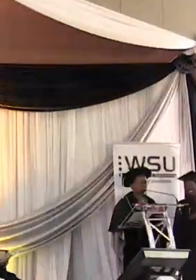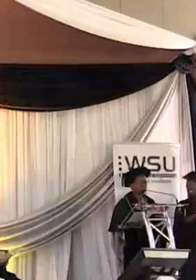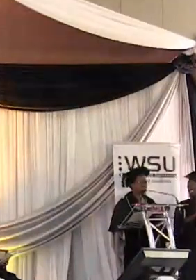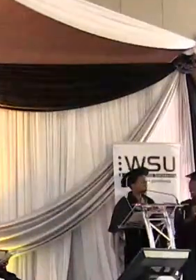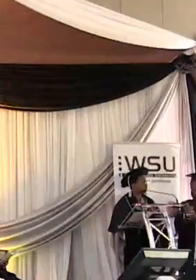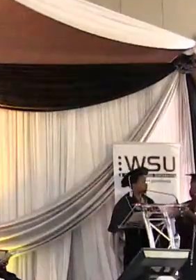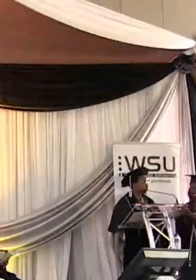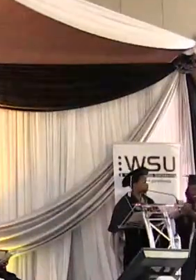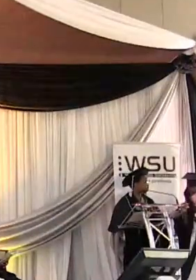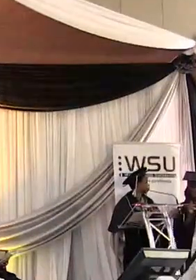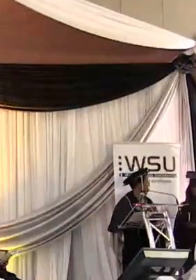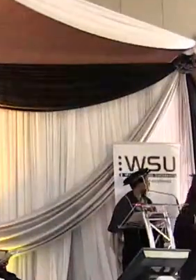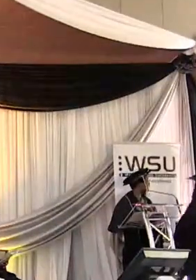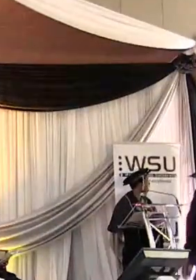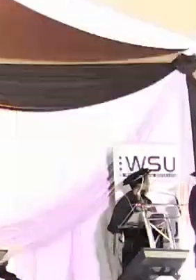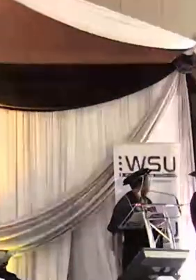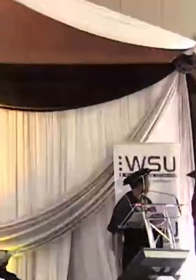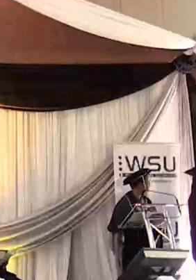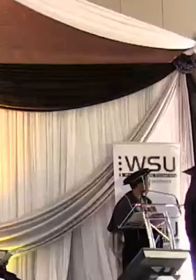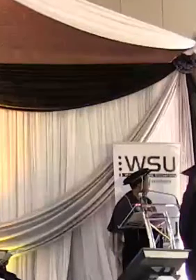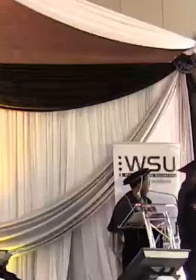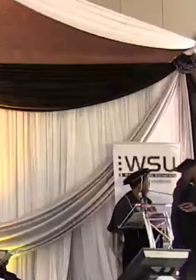Zebecha Anezwa.